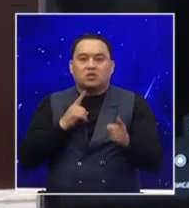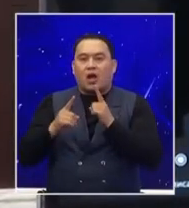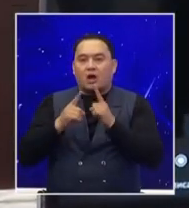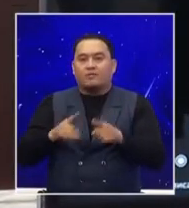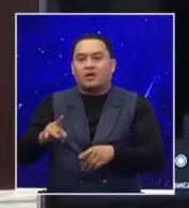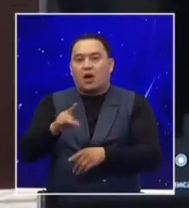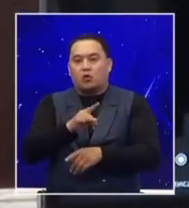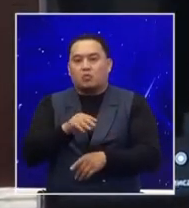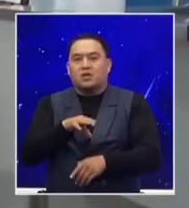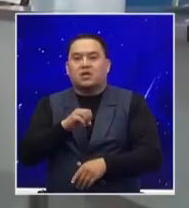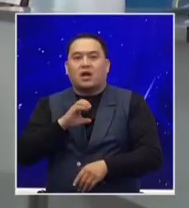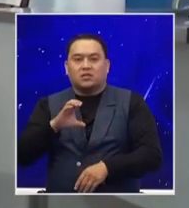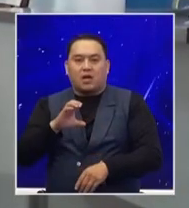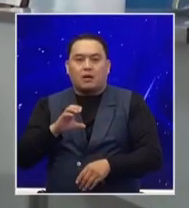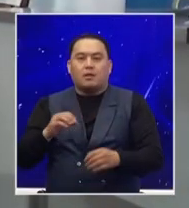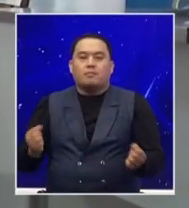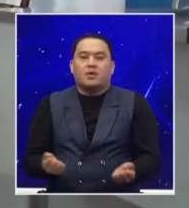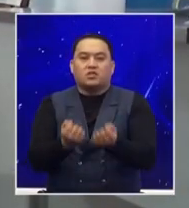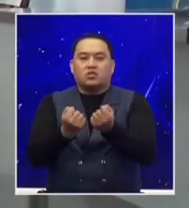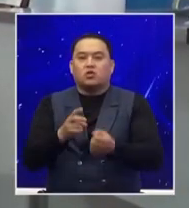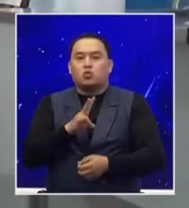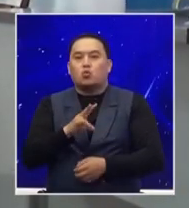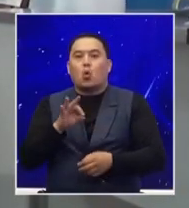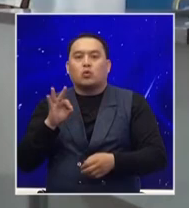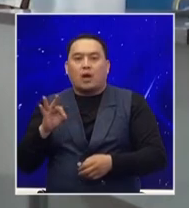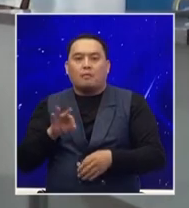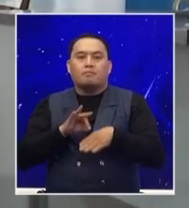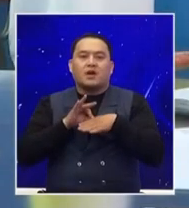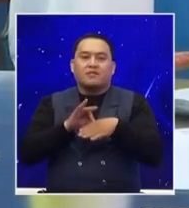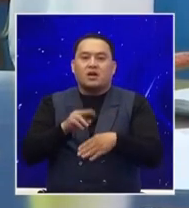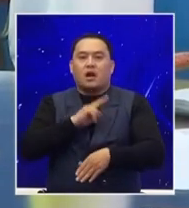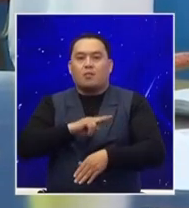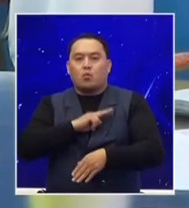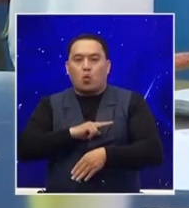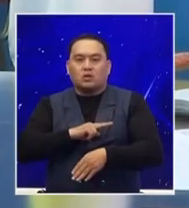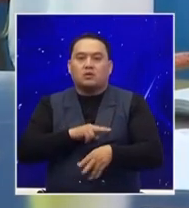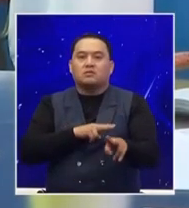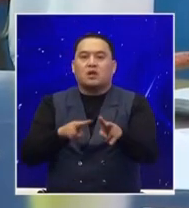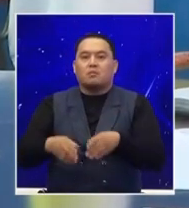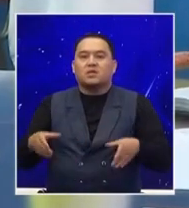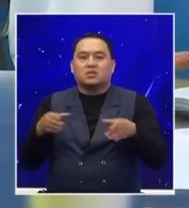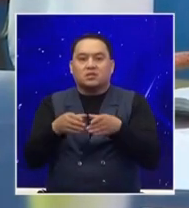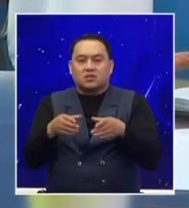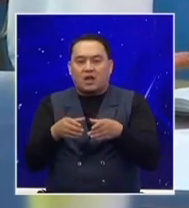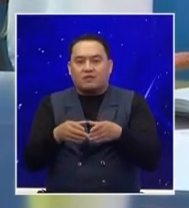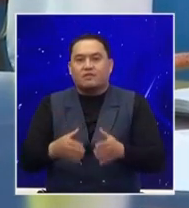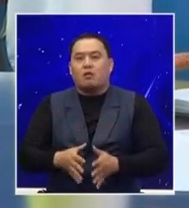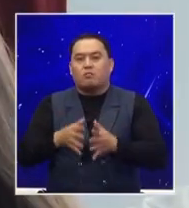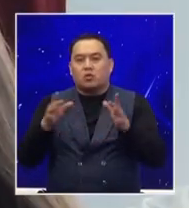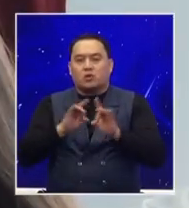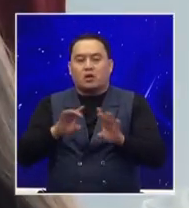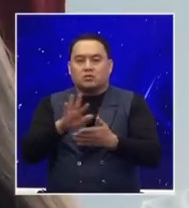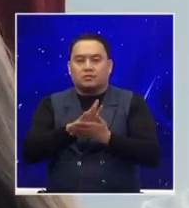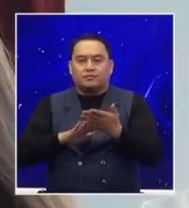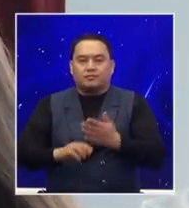заседании регионального совета Мирас при партии Нур-Отан. За качеством проводимых ремонтных работ следят представители партии большинства, отметили